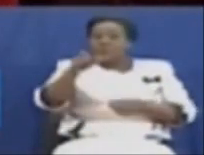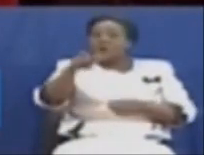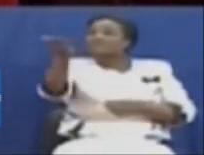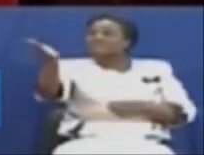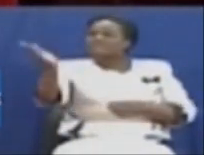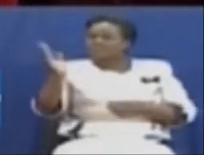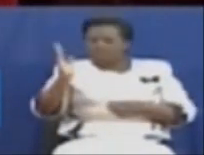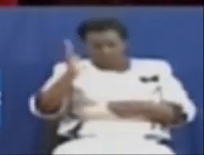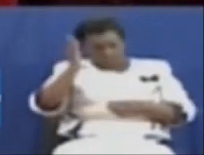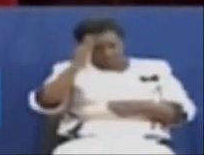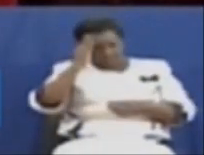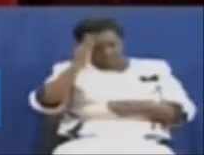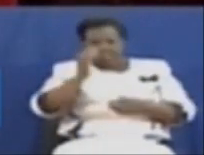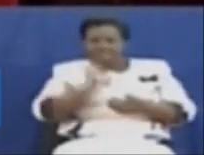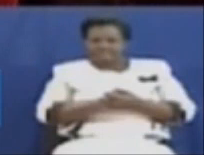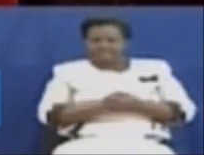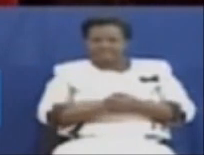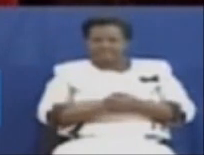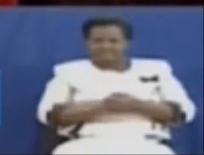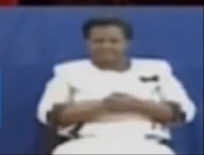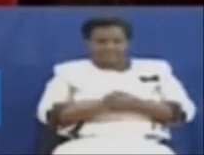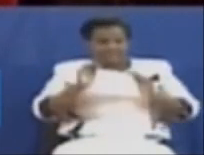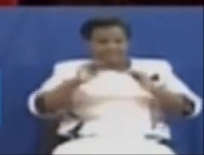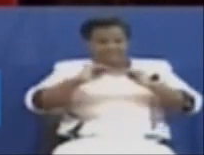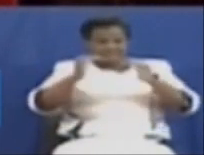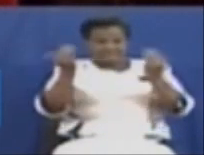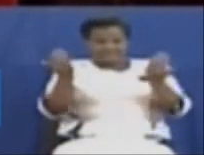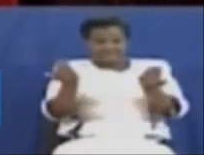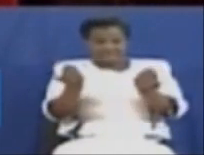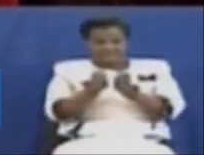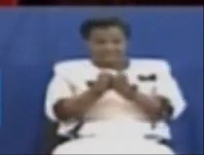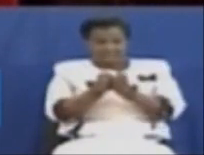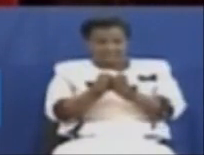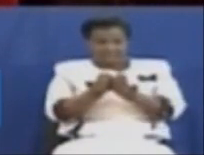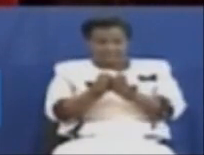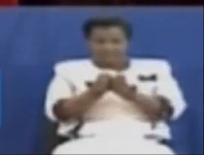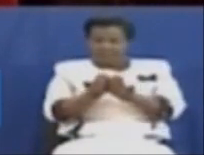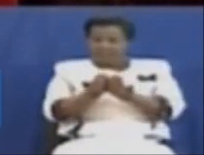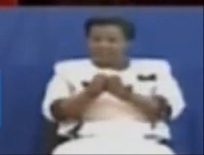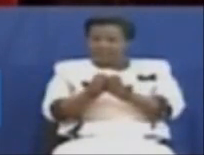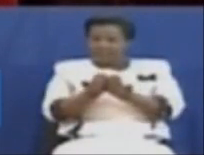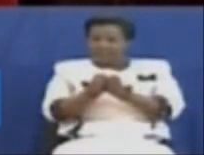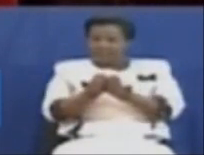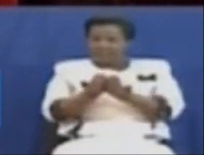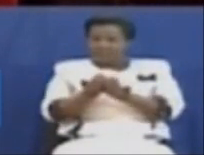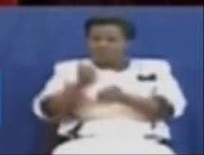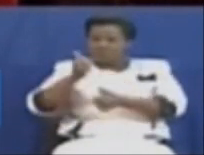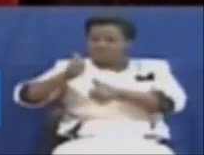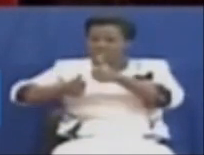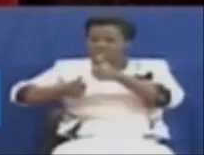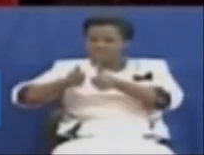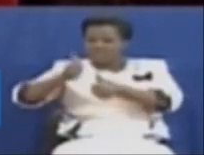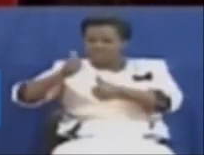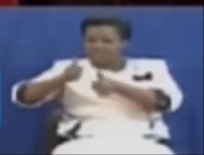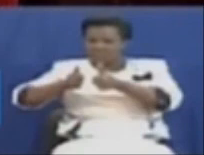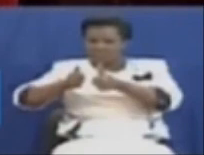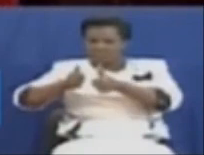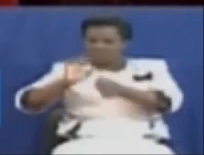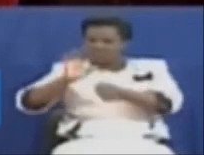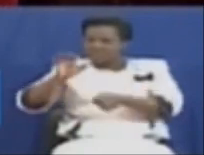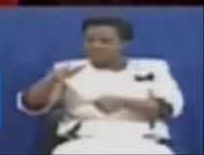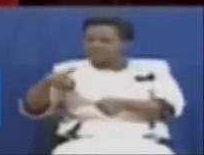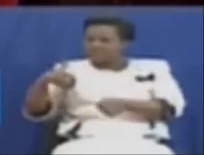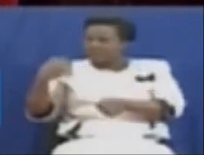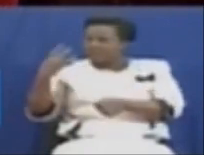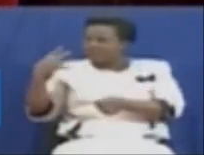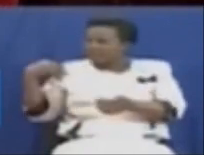sana kwamba vyama vya siasa vya upinzani vimezuiwa kwa miaka minne sasa kufanya kazi zake